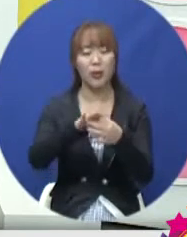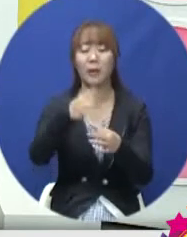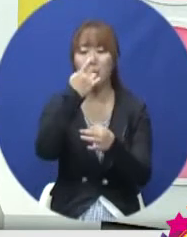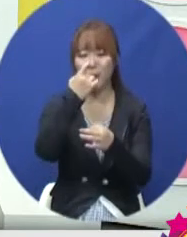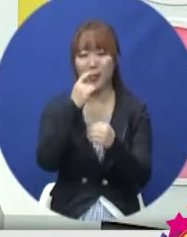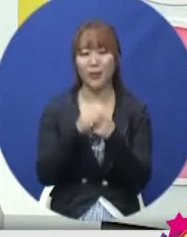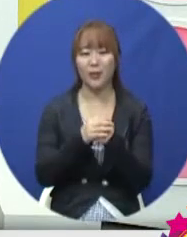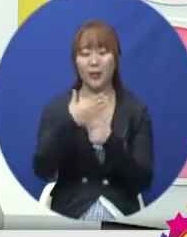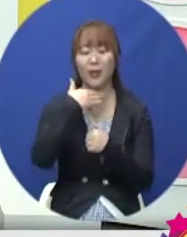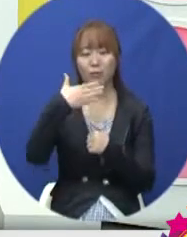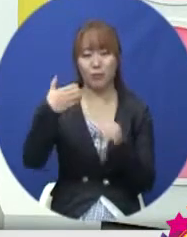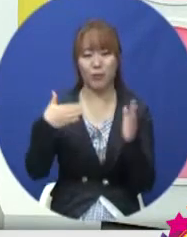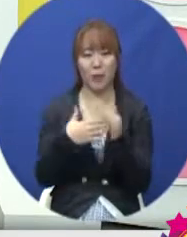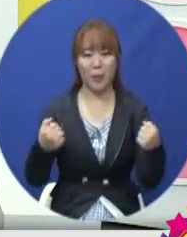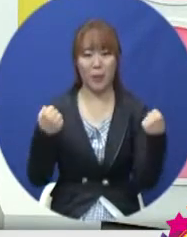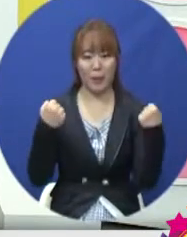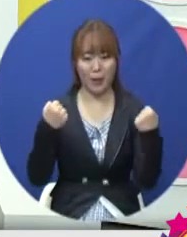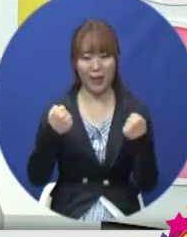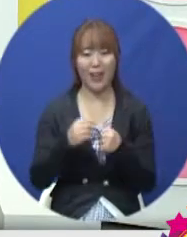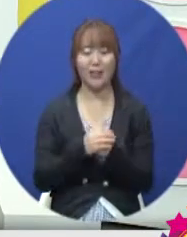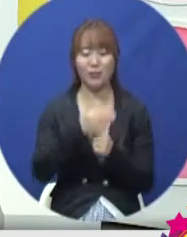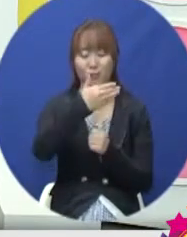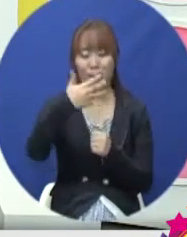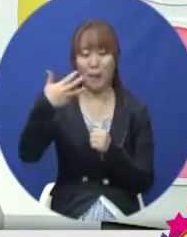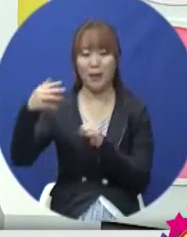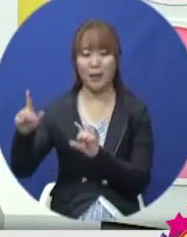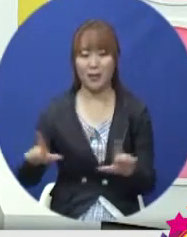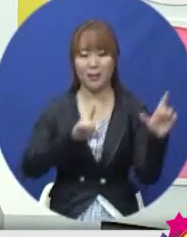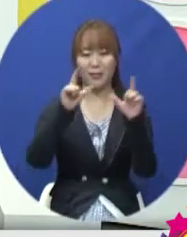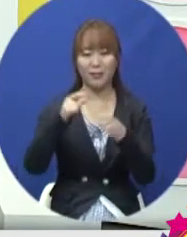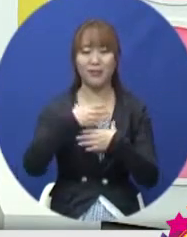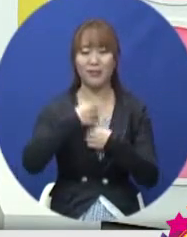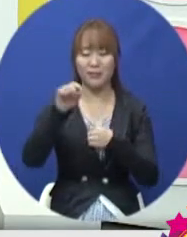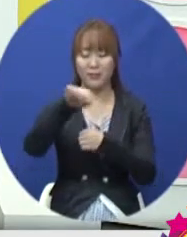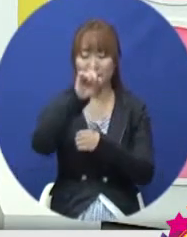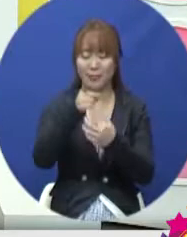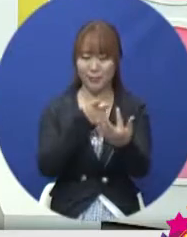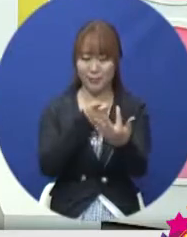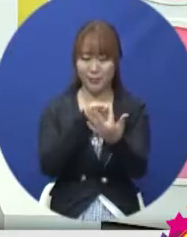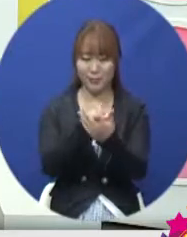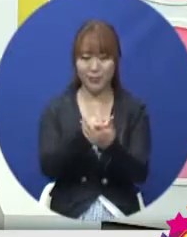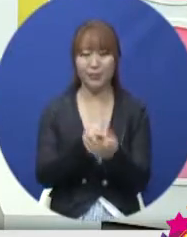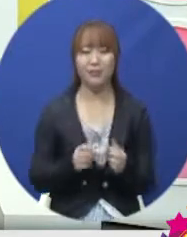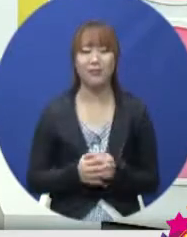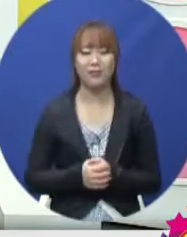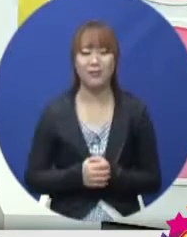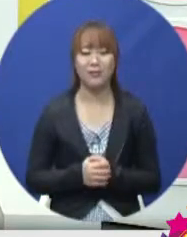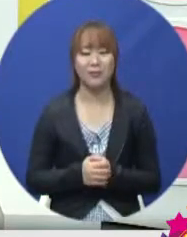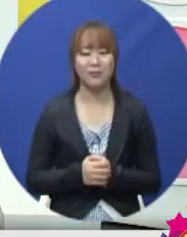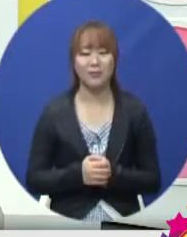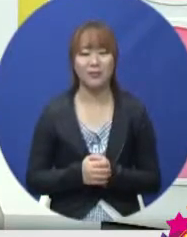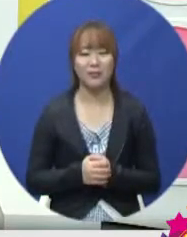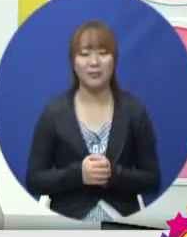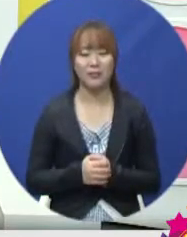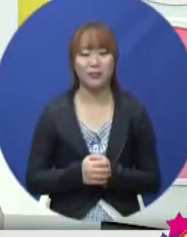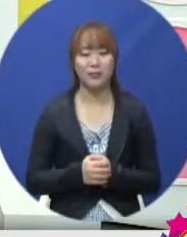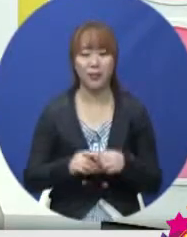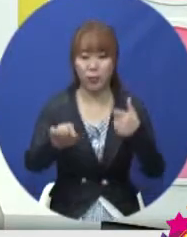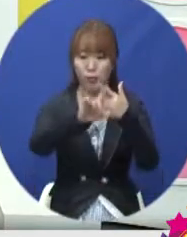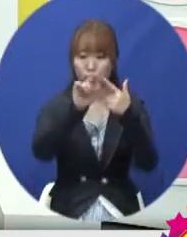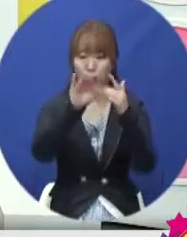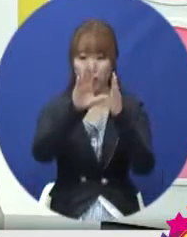알아보는 시간 99세까지 팔팔하게 9988 생활 안전 퀴즈.